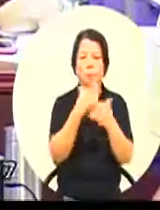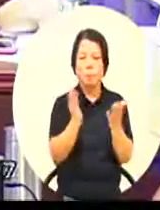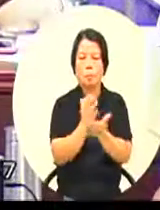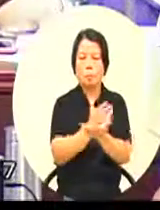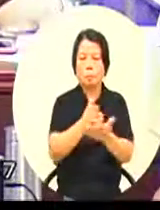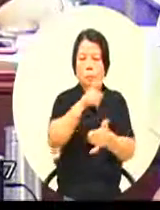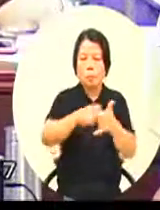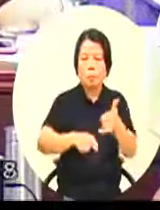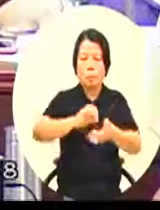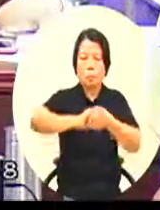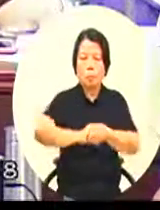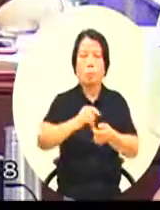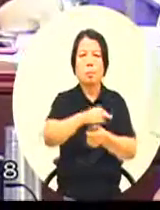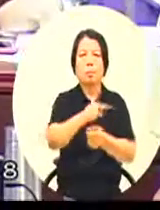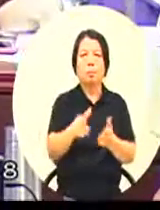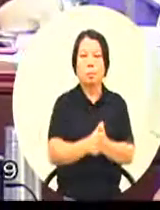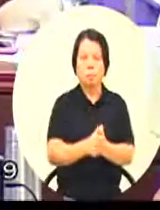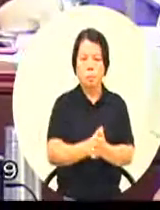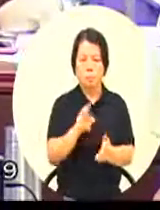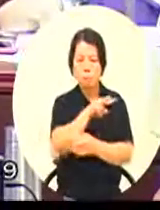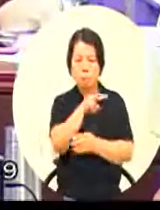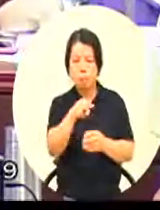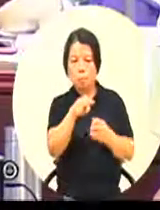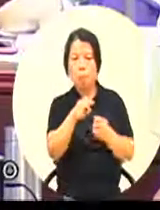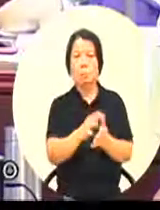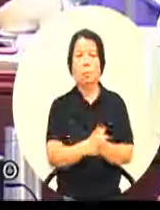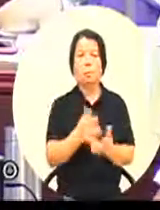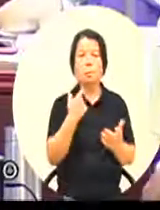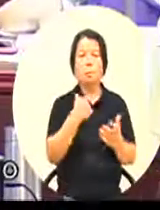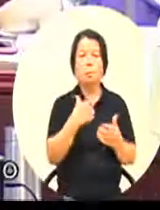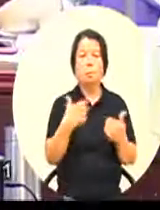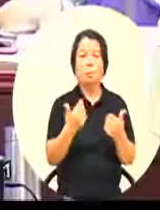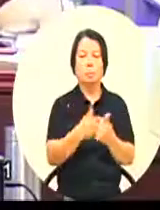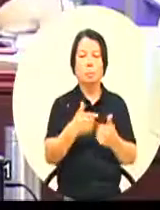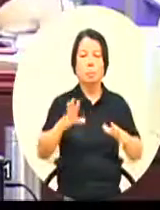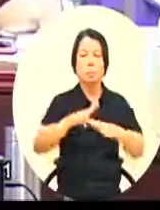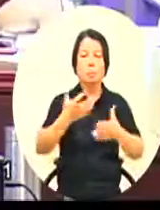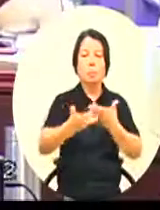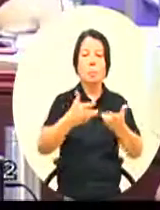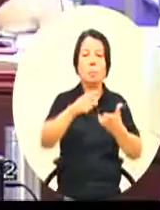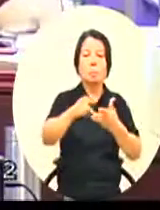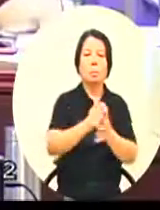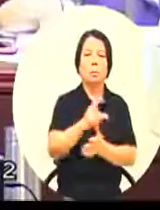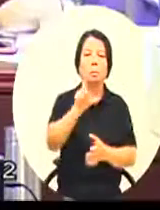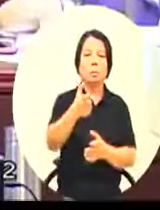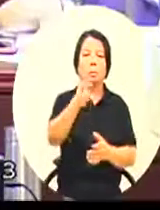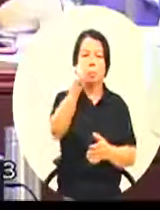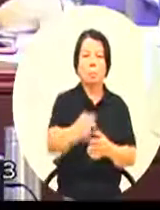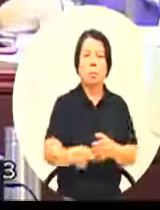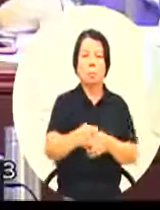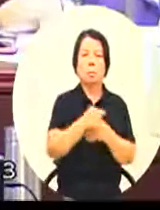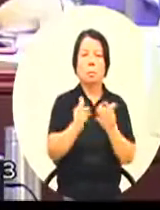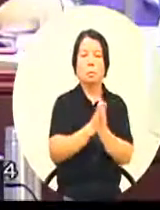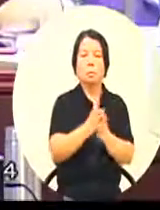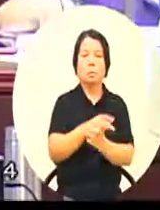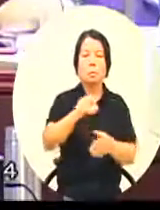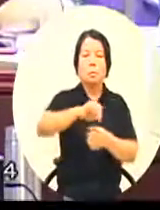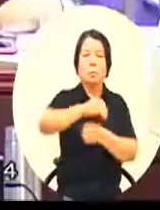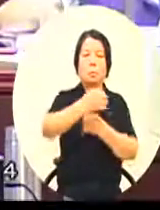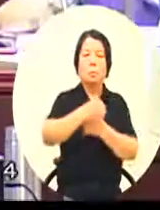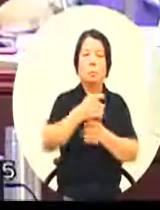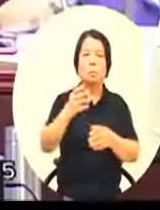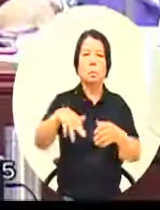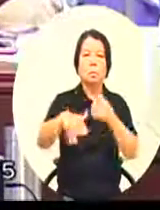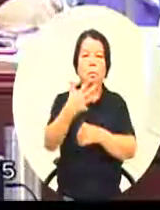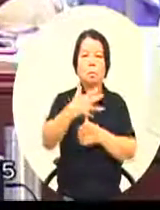确定。那以目前报章看到是林万益政务委员提到的是用60亿，然后在4年内增加900班。但是